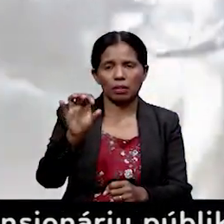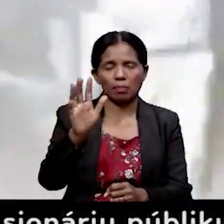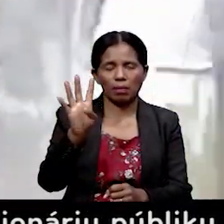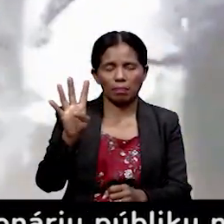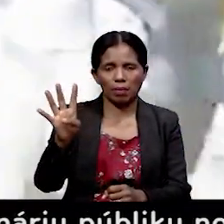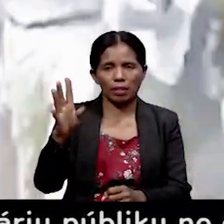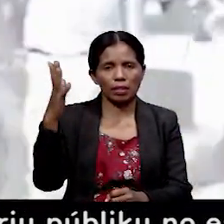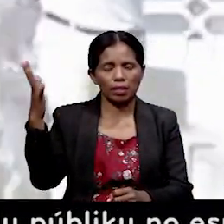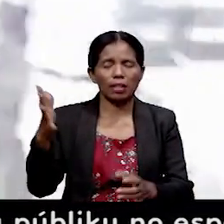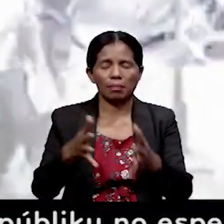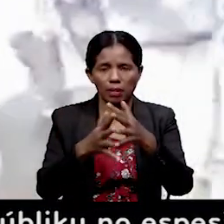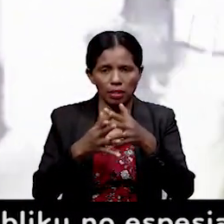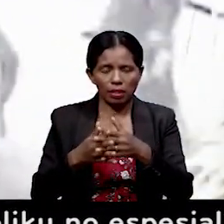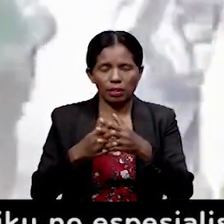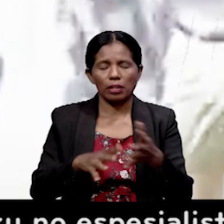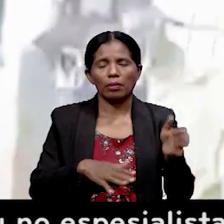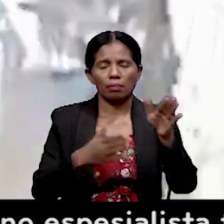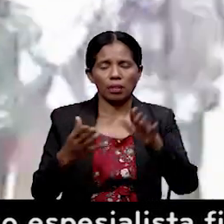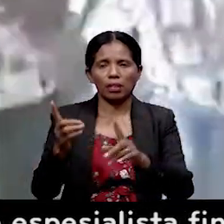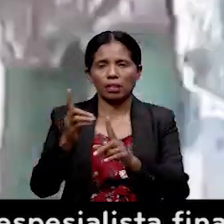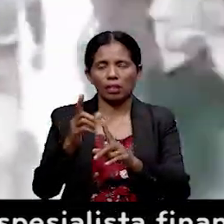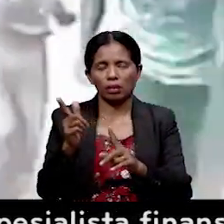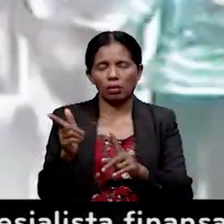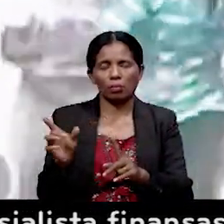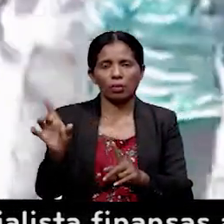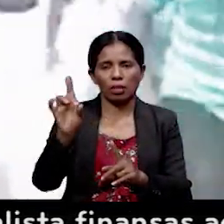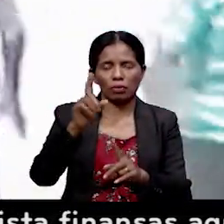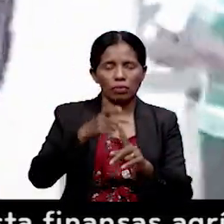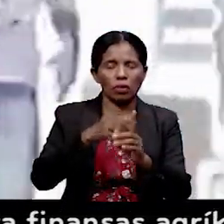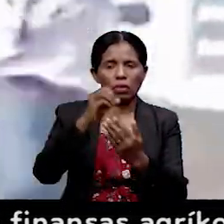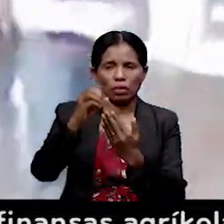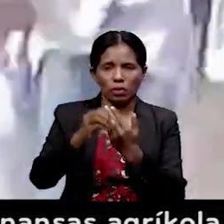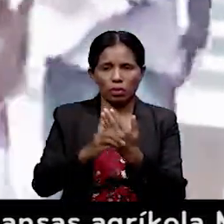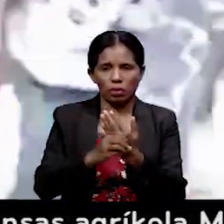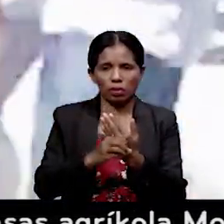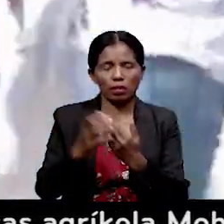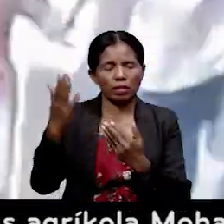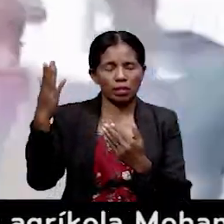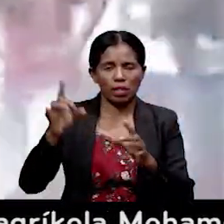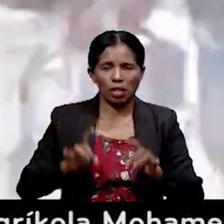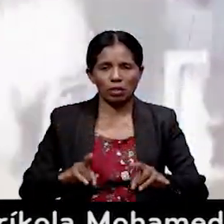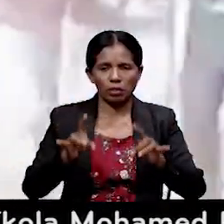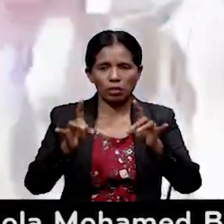Unido, no hakotu is iha loron ro nulu resin walu fulan outubro ne. Iha Brisbane,